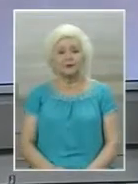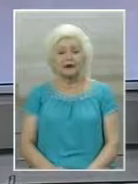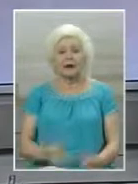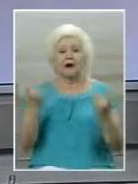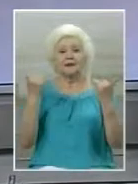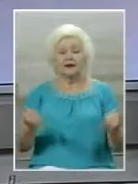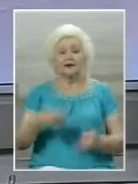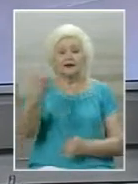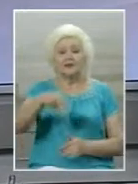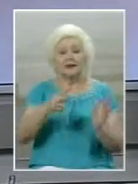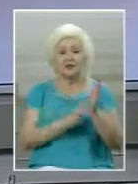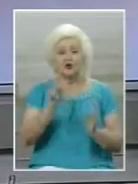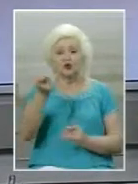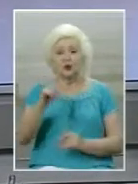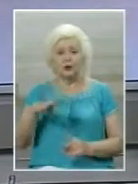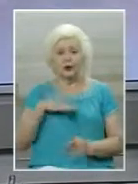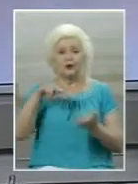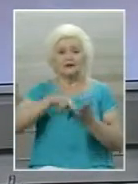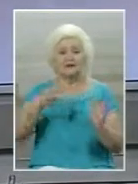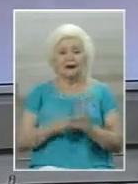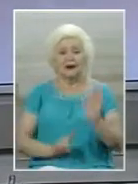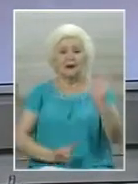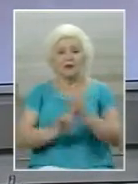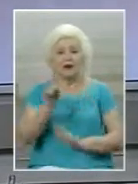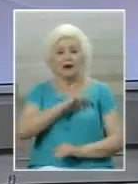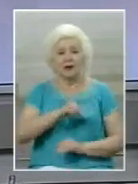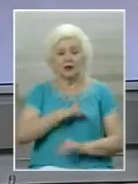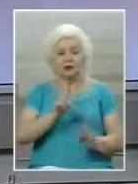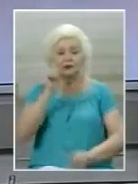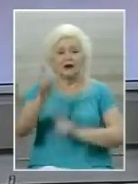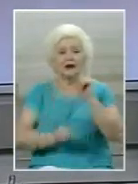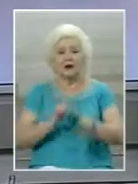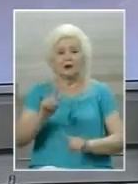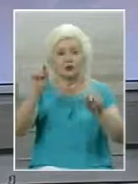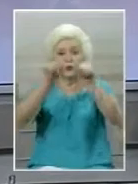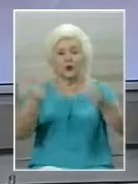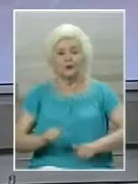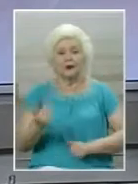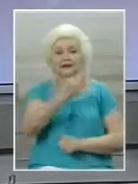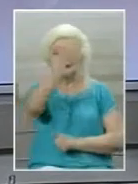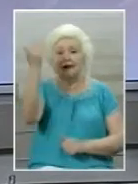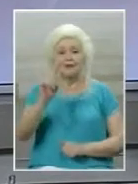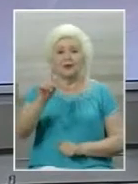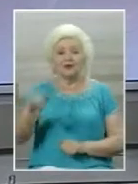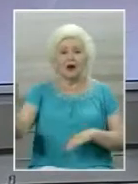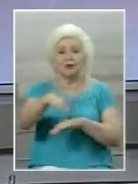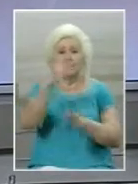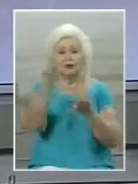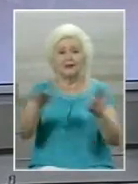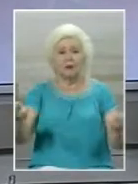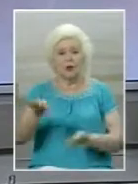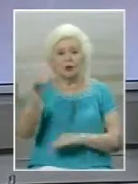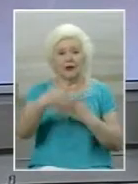На сьогодні, 27 червня, був запланований початок робіт з реконструкції пам'ятника Небесній Сотні на площі Свободи у